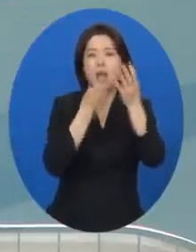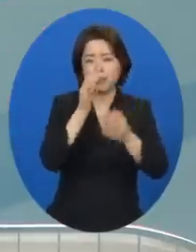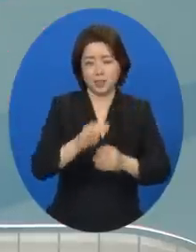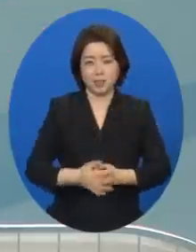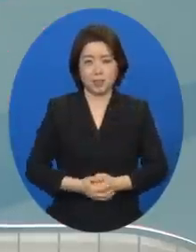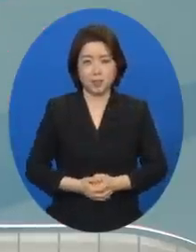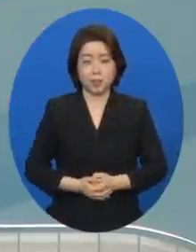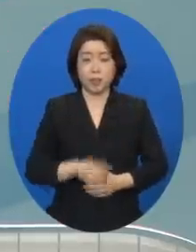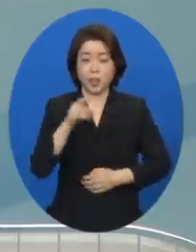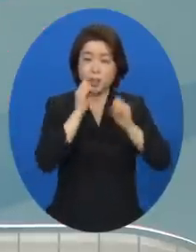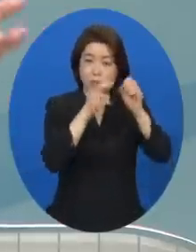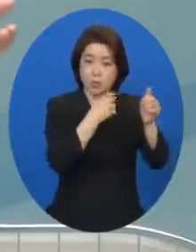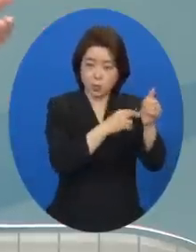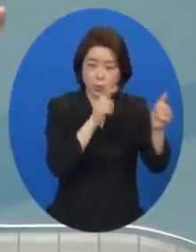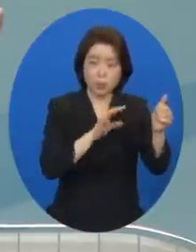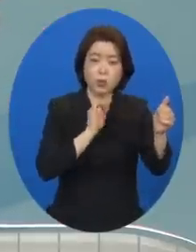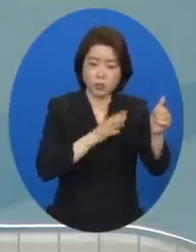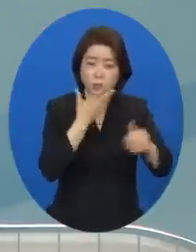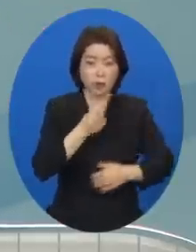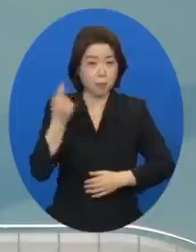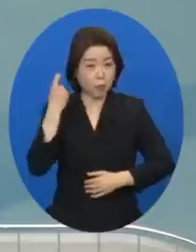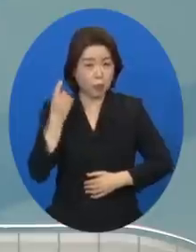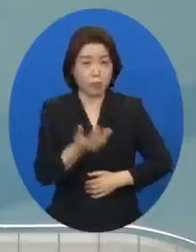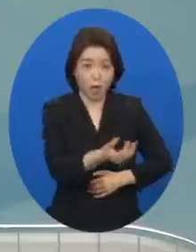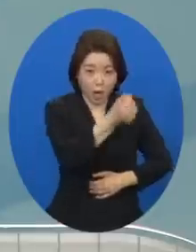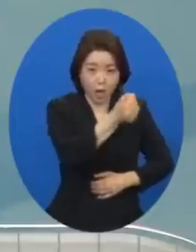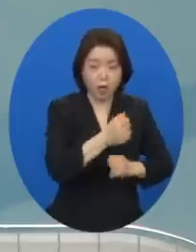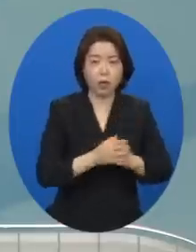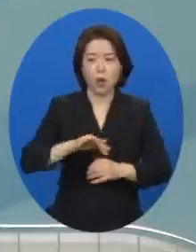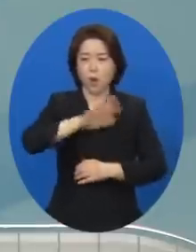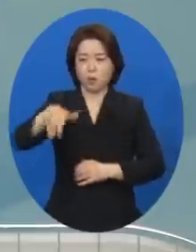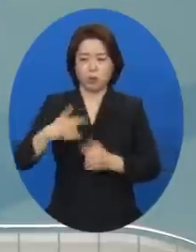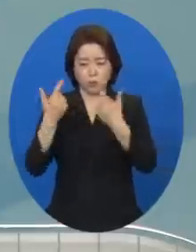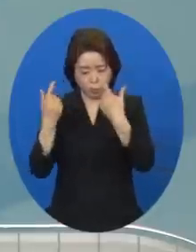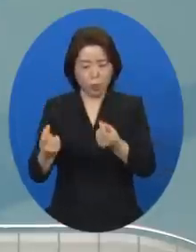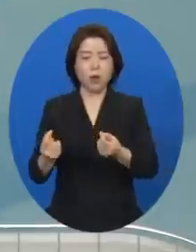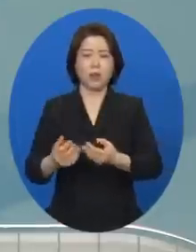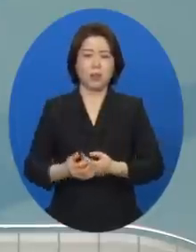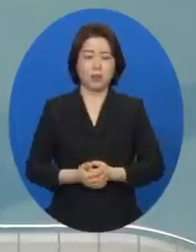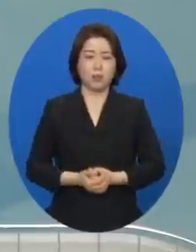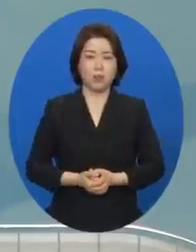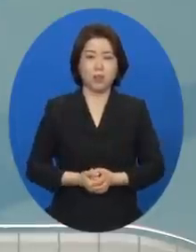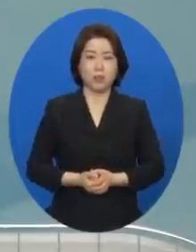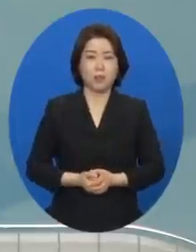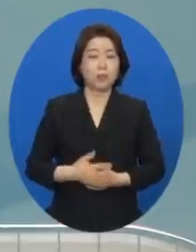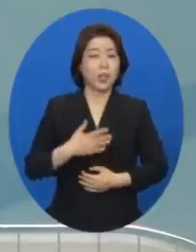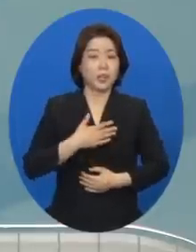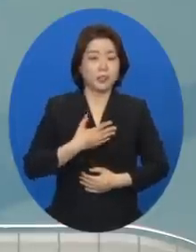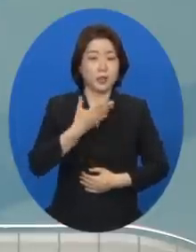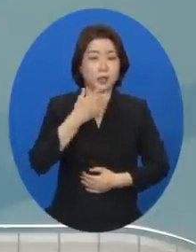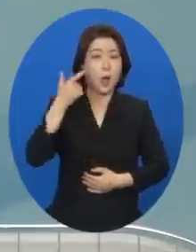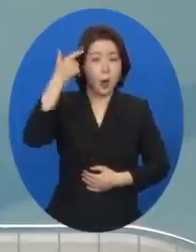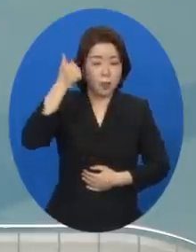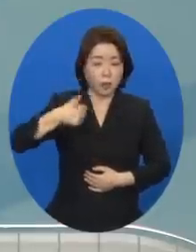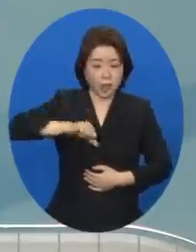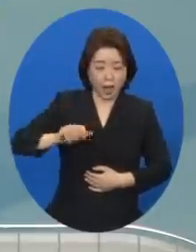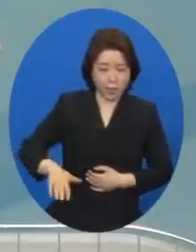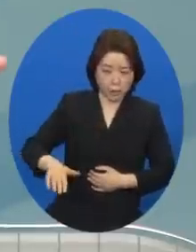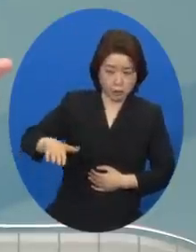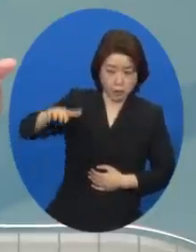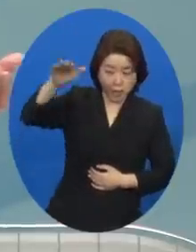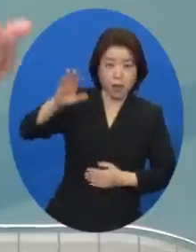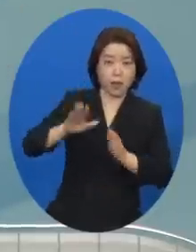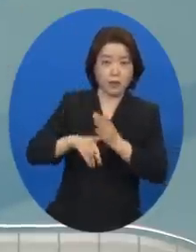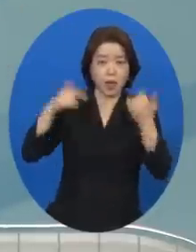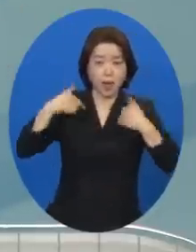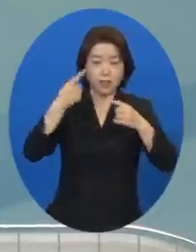퍼트 슨 테일러 선교사님 에게만 복음 입니까 우리에게도 마찬가지 저는 목사의 아들로 자라면서 늘 교회